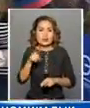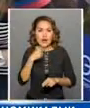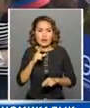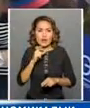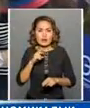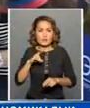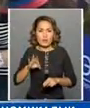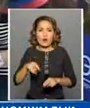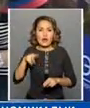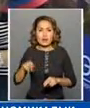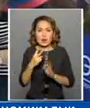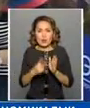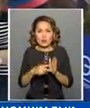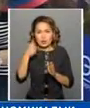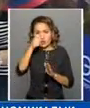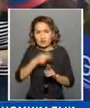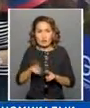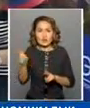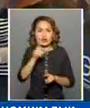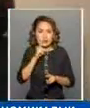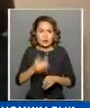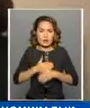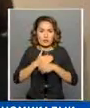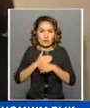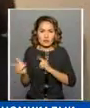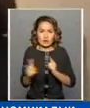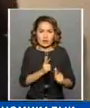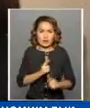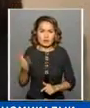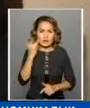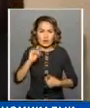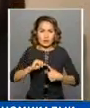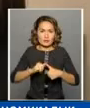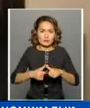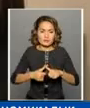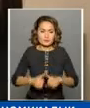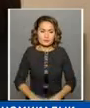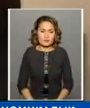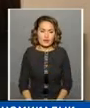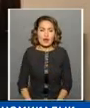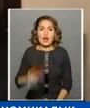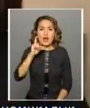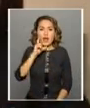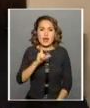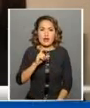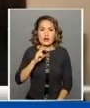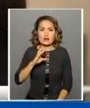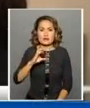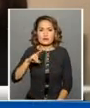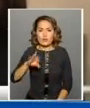бұл көрмеге үлкен үмітпен қарайды, көп сенім артады. Қазақстан үшін 2017 Экспо